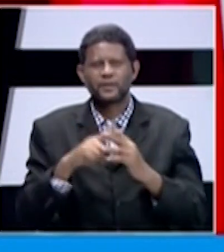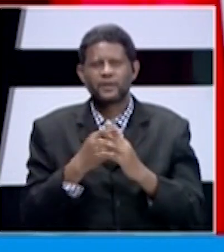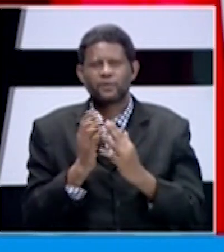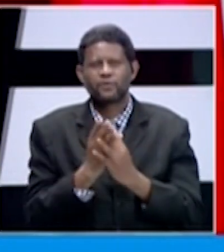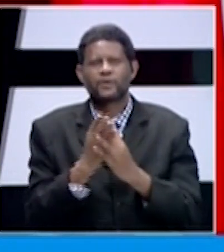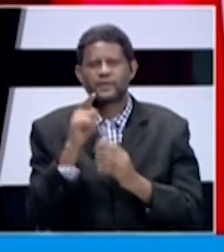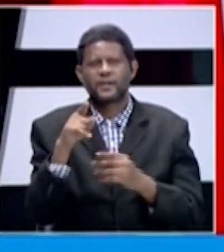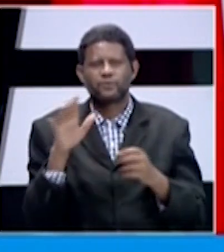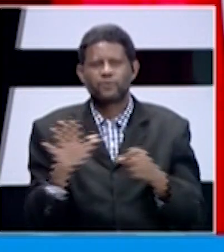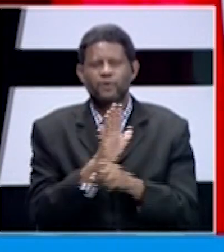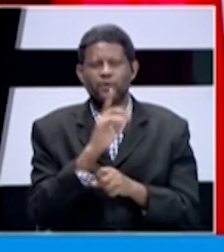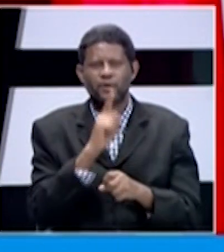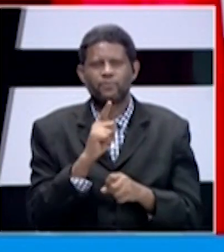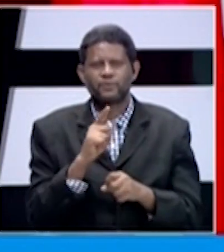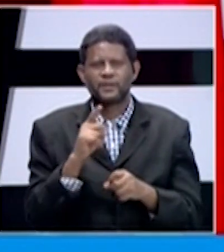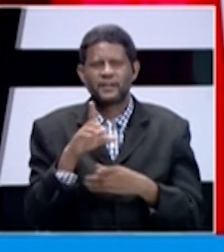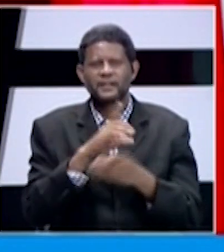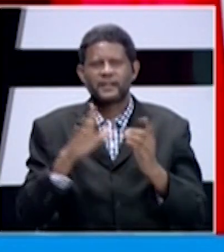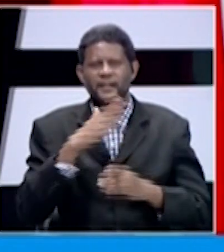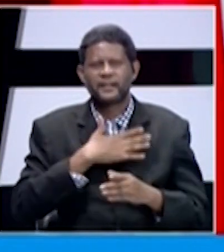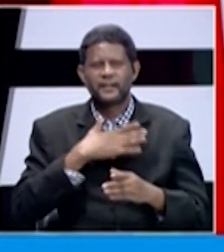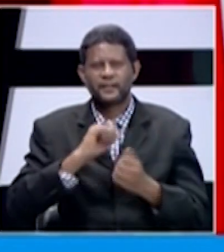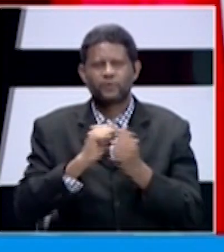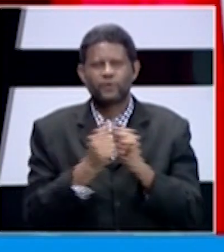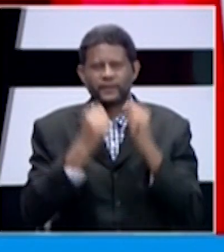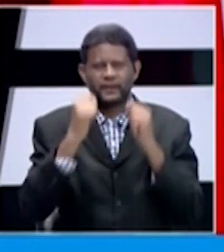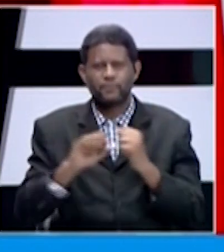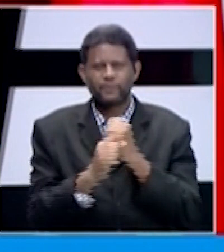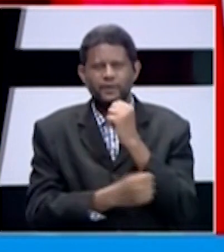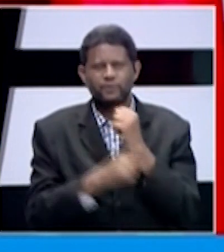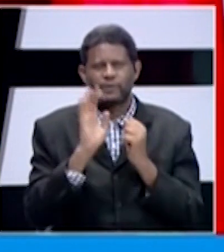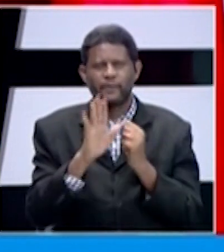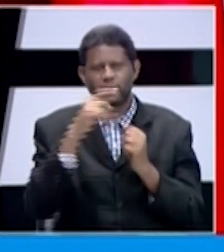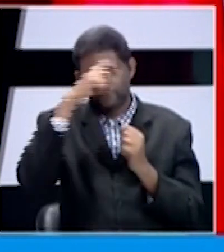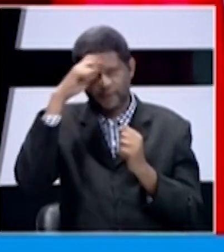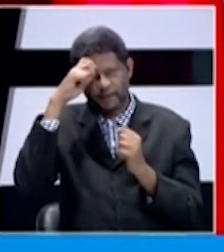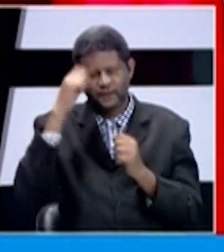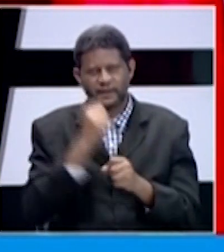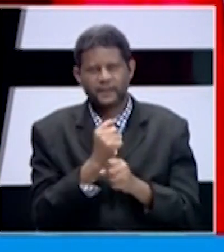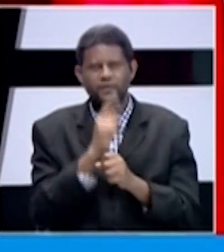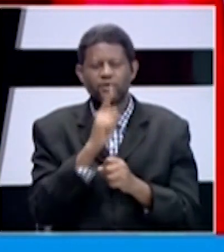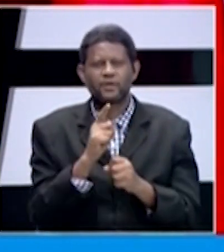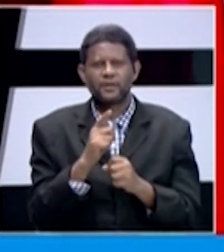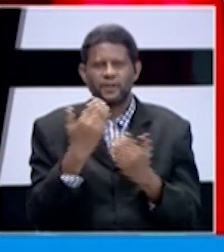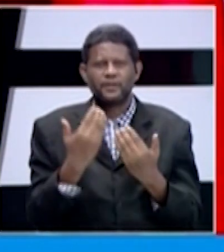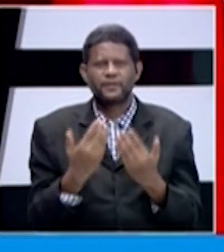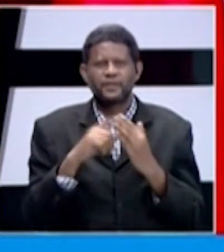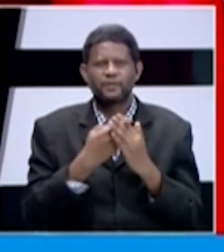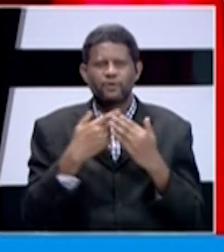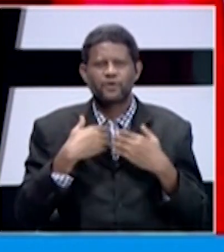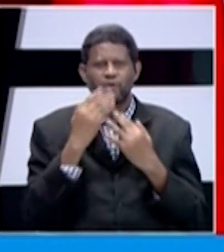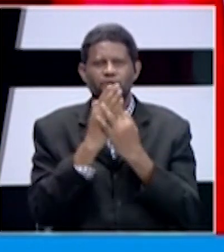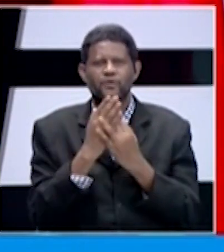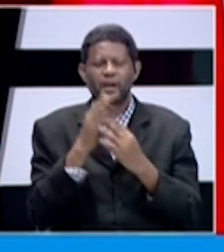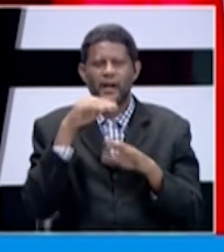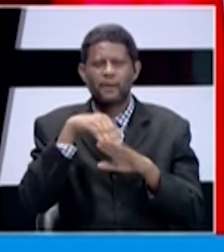እትምልዎ ንስኻትኩም እንሆ ክልልና ትቕየር ትኽእል ብመሰረቱ ብናታትኩም ፃዕርን ንልፍዓትን እዩ እዚ ተጀሚሩ ዘሎ ጉዕዞ ኣብ